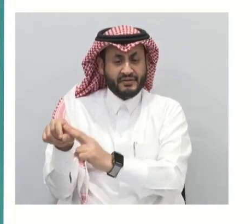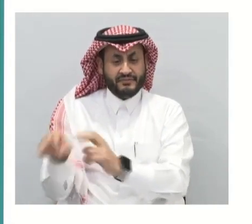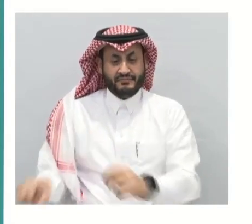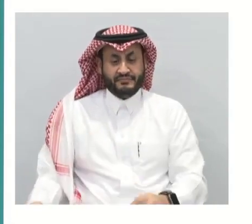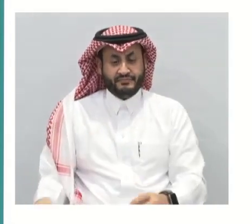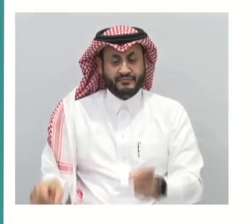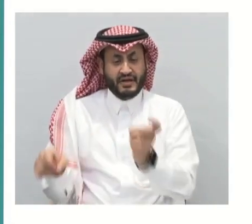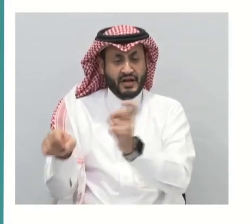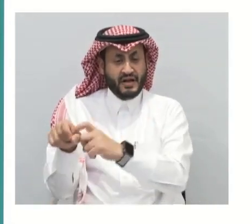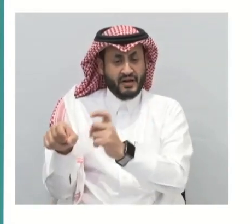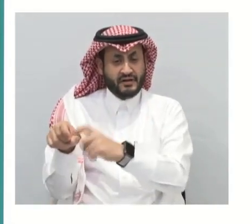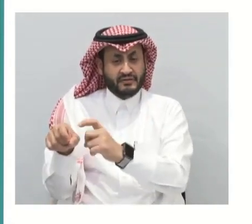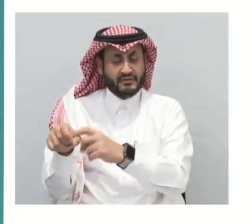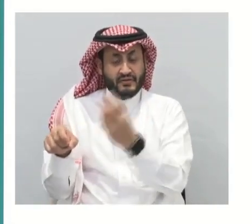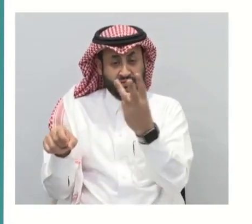المطرقه